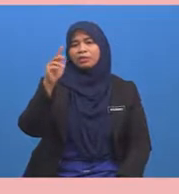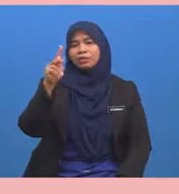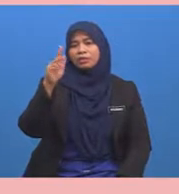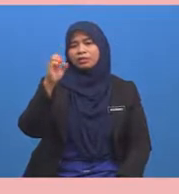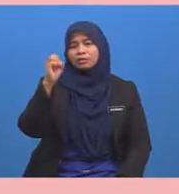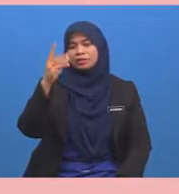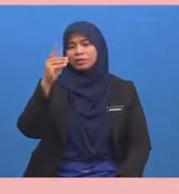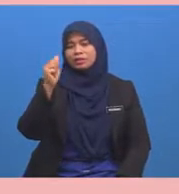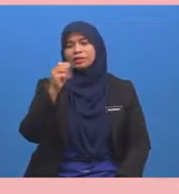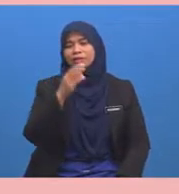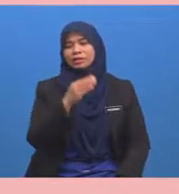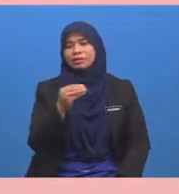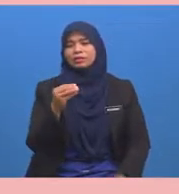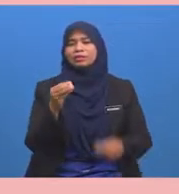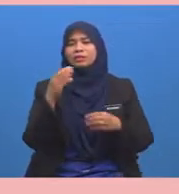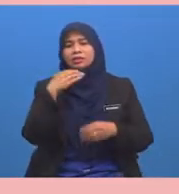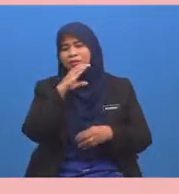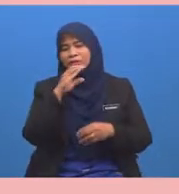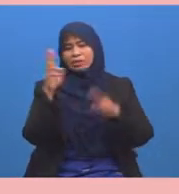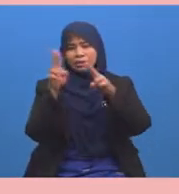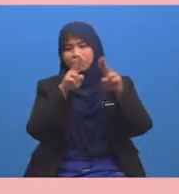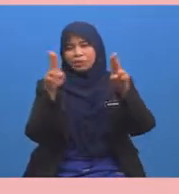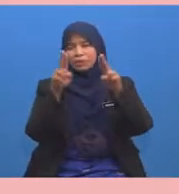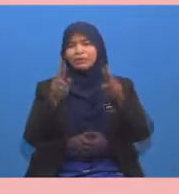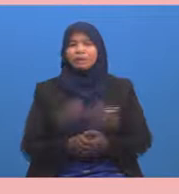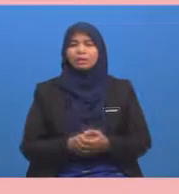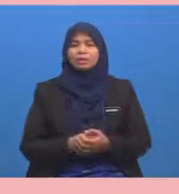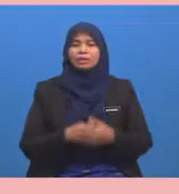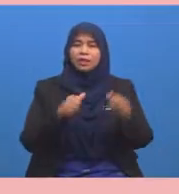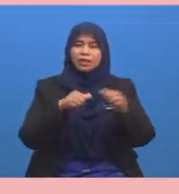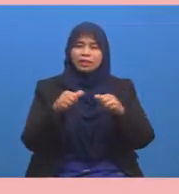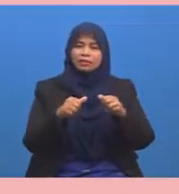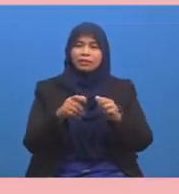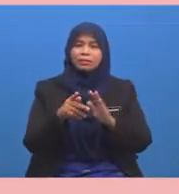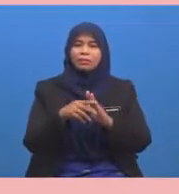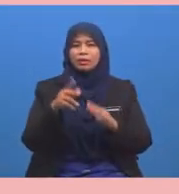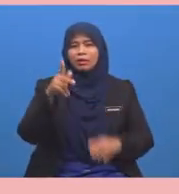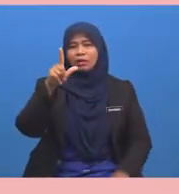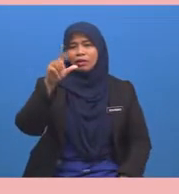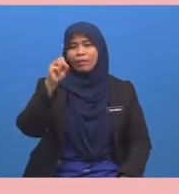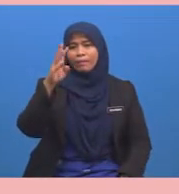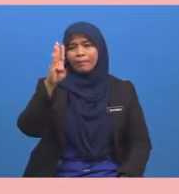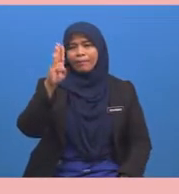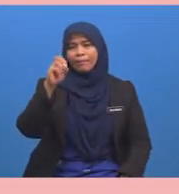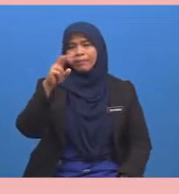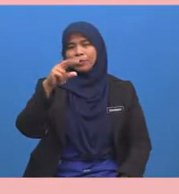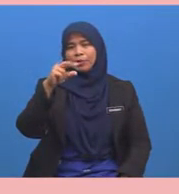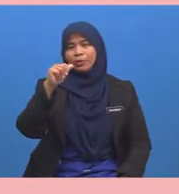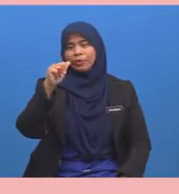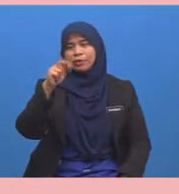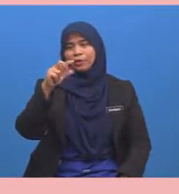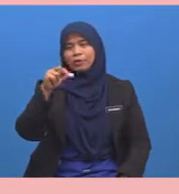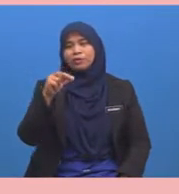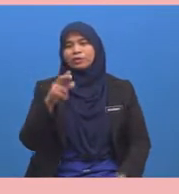yang akan mencemarkan udara. Di samping itu juga, aktiviti perlombongan kuari banyak